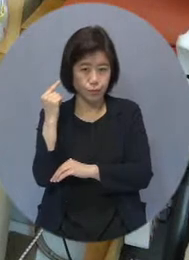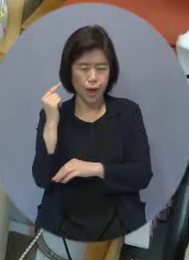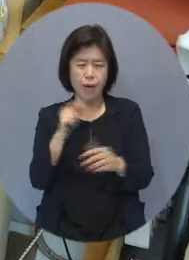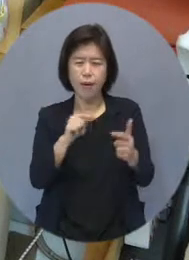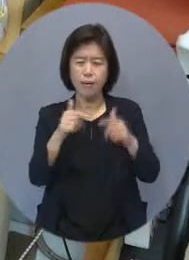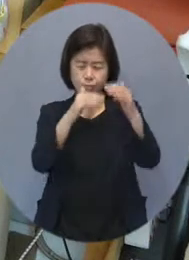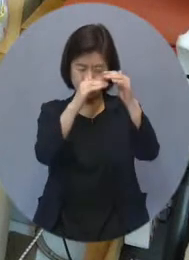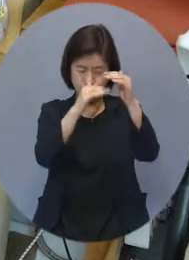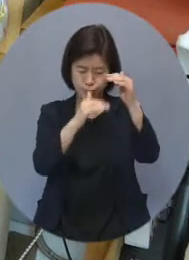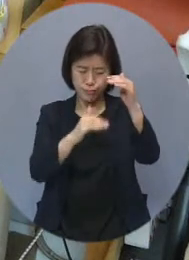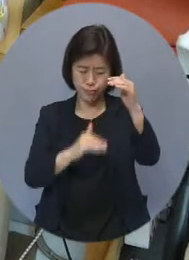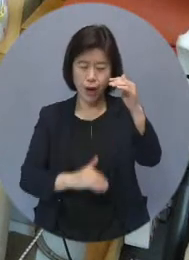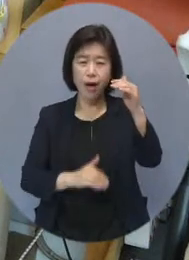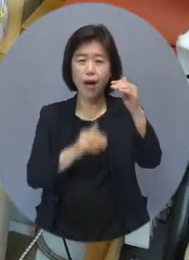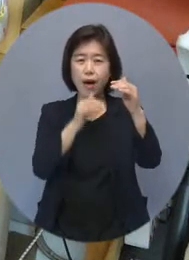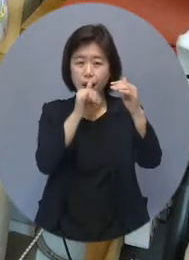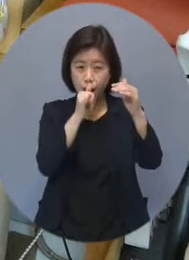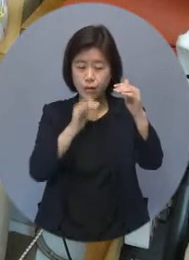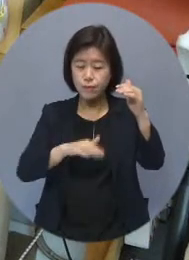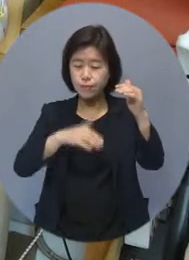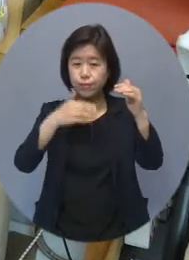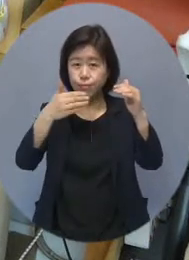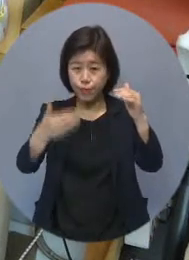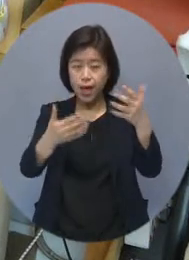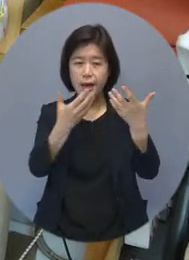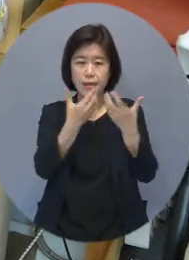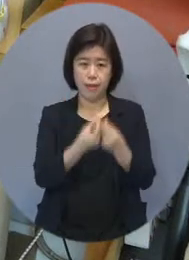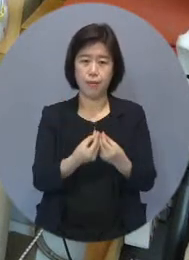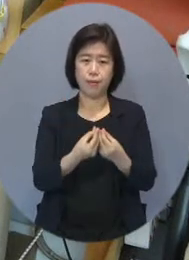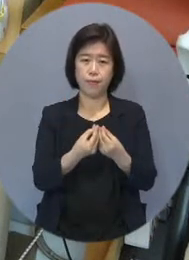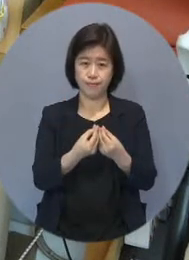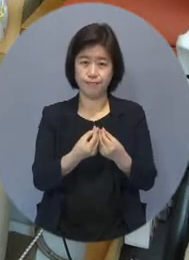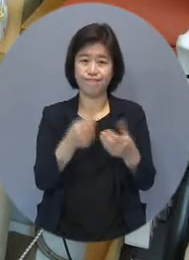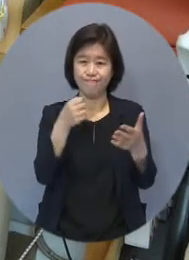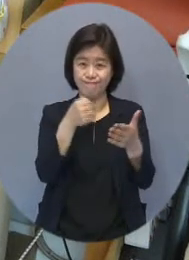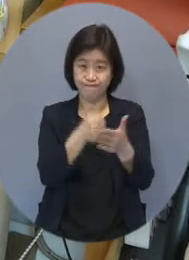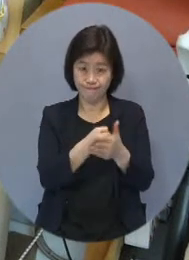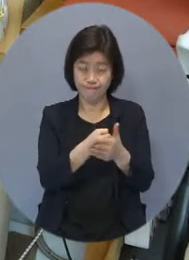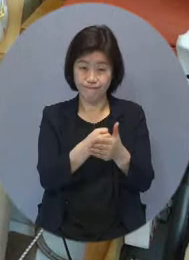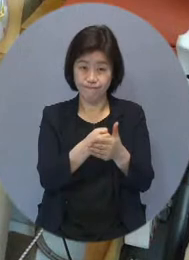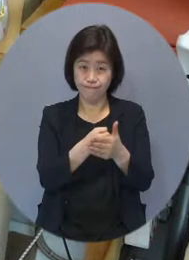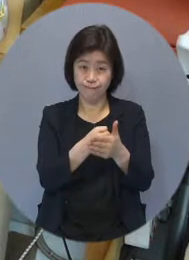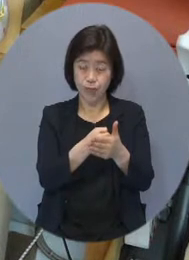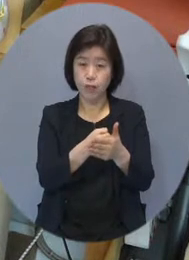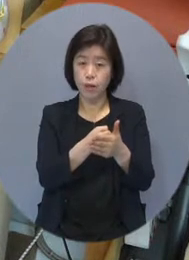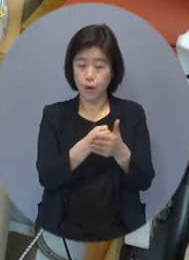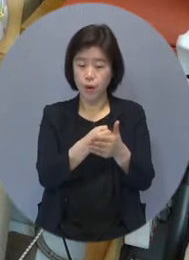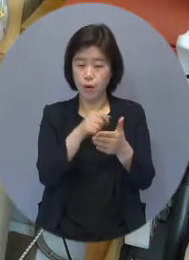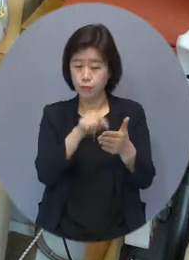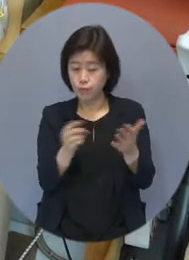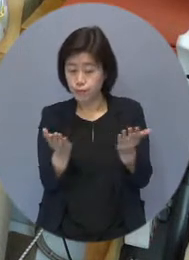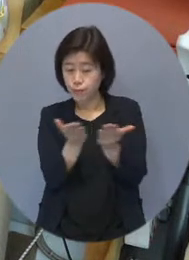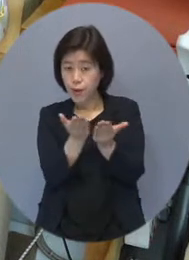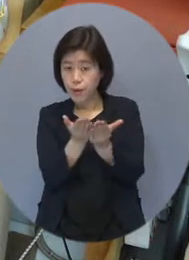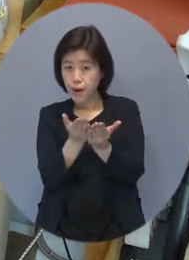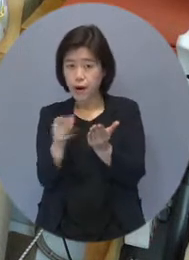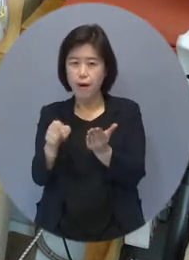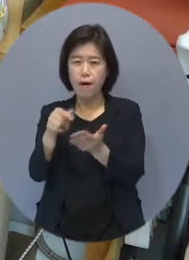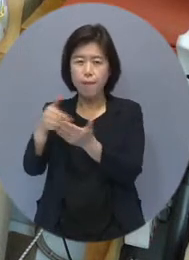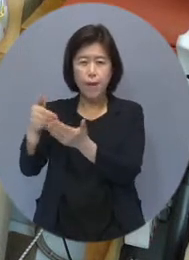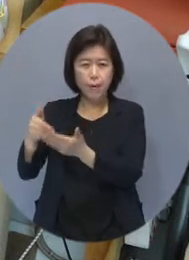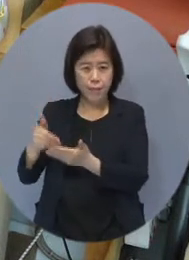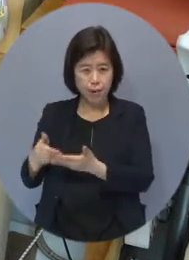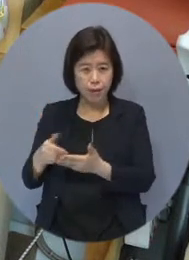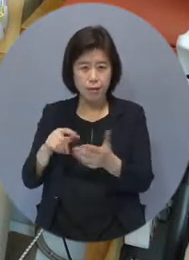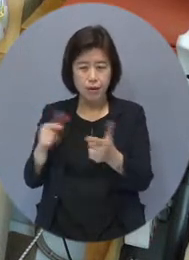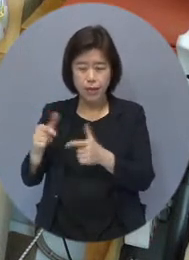여러 과정들을 거친 후에 내용을 이제 만들어서 그 내용에 들어가는 이미지라든가 또 그 이미지에 맞는 재료라든가 이런